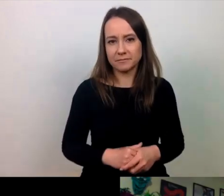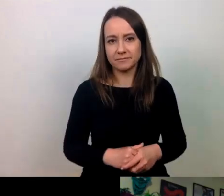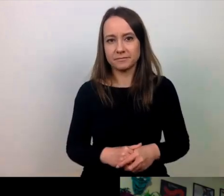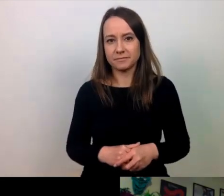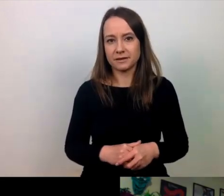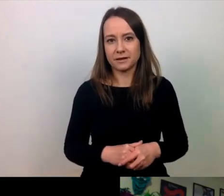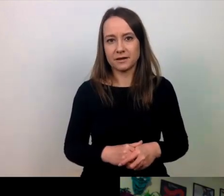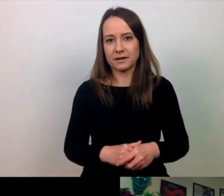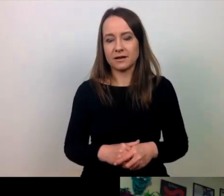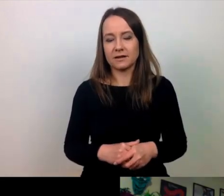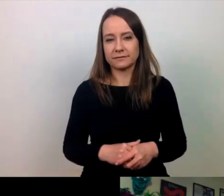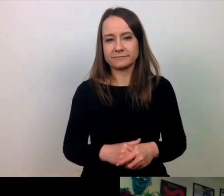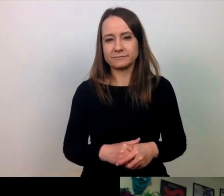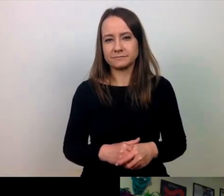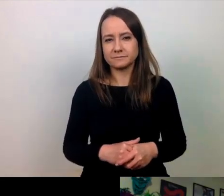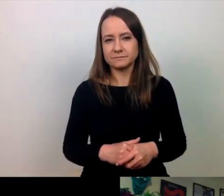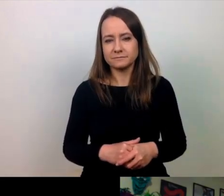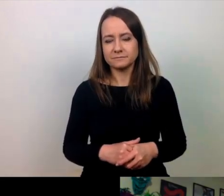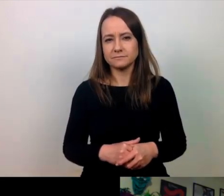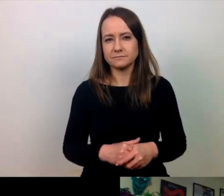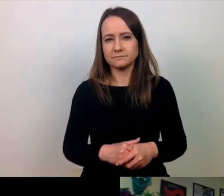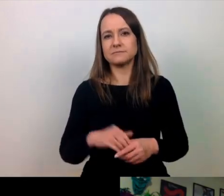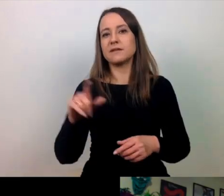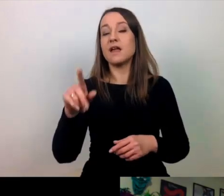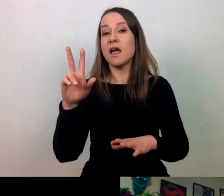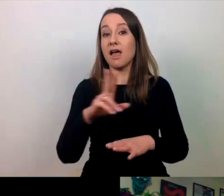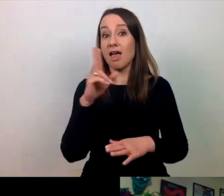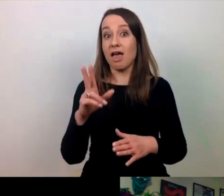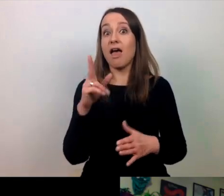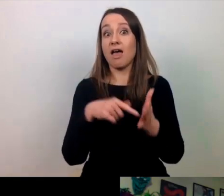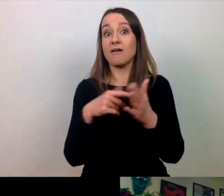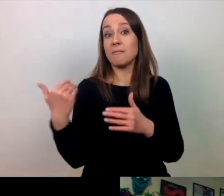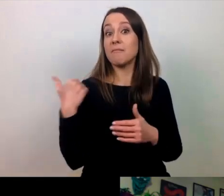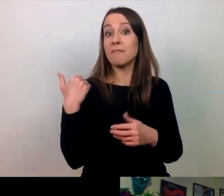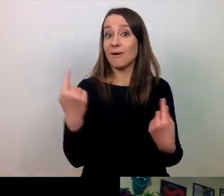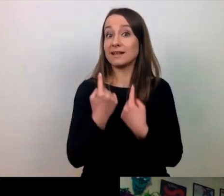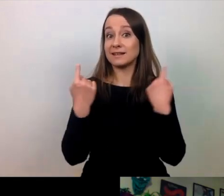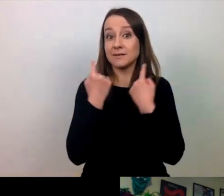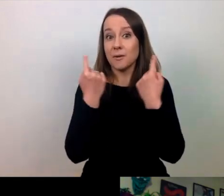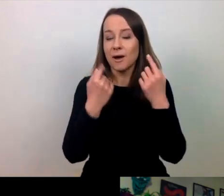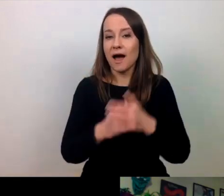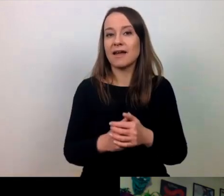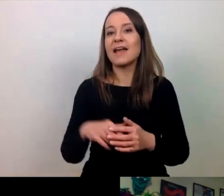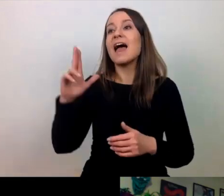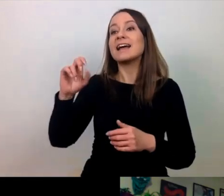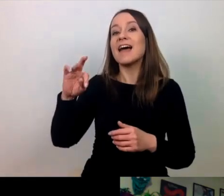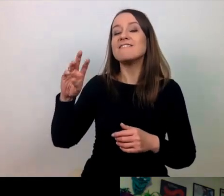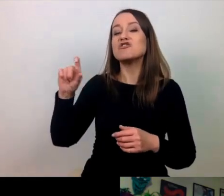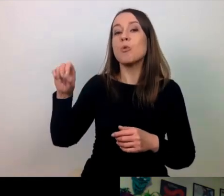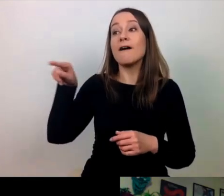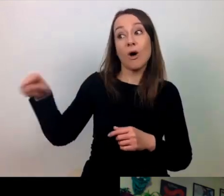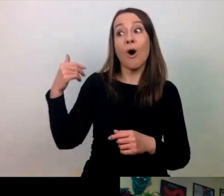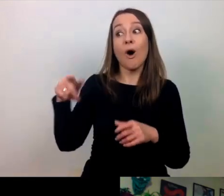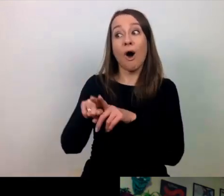wchodziły z zewnątrz. I kiedy jeszcze to było w takiej sytuacji, że z jednej strony Ksawery Żuławski stracił ojca, z drugiej